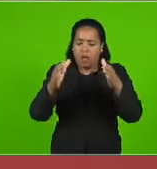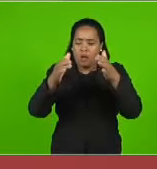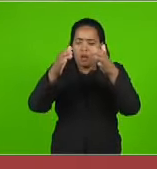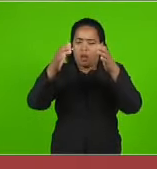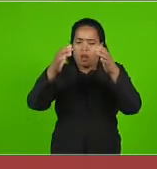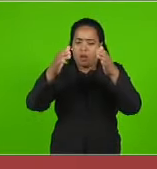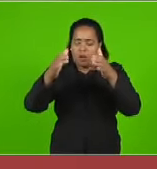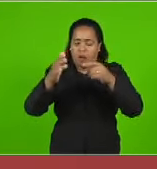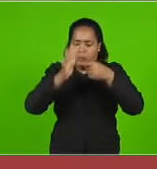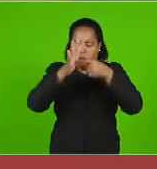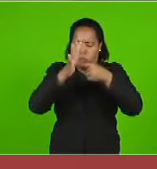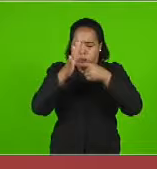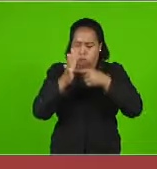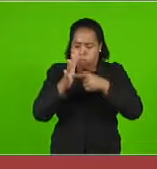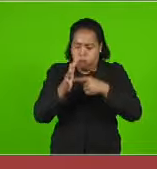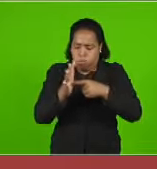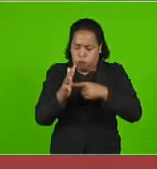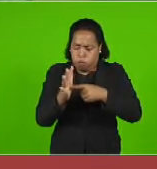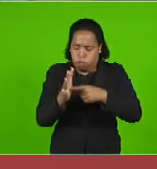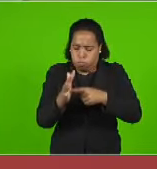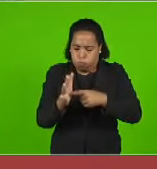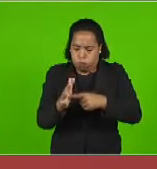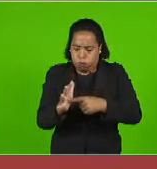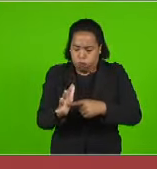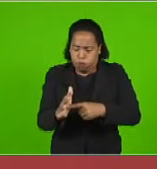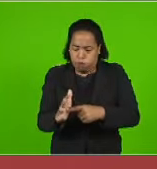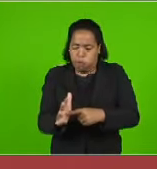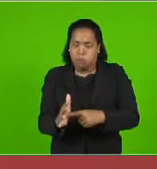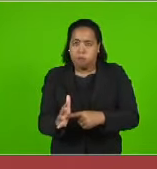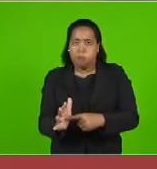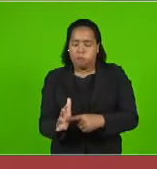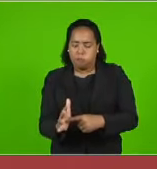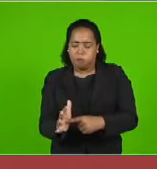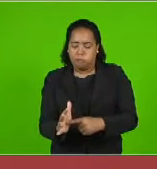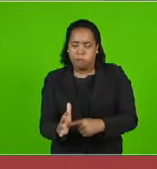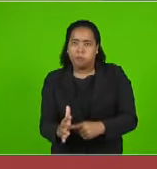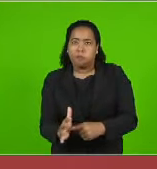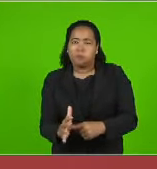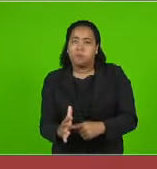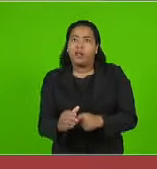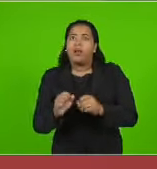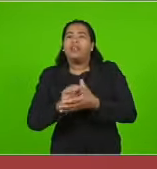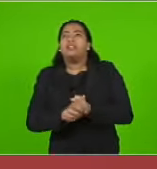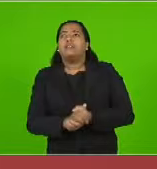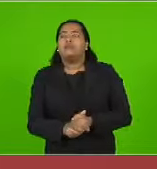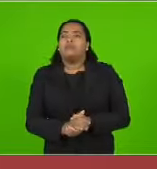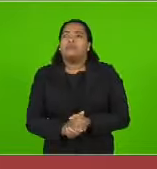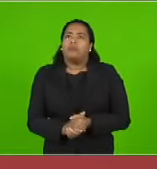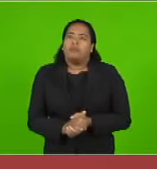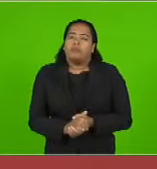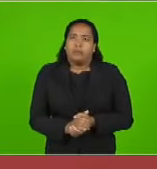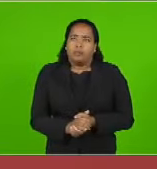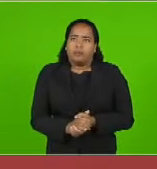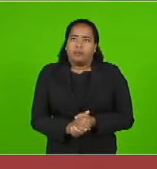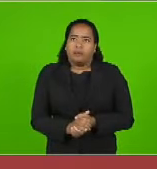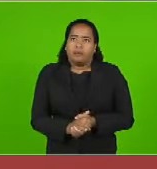этот стержень, он все еще горит, он будет гореть 300 лет, и он опускается, прожигая землю, и они